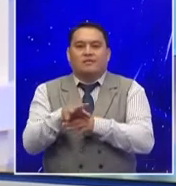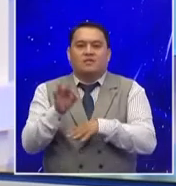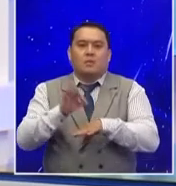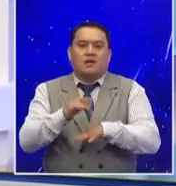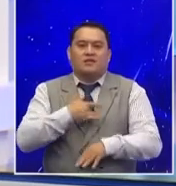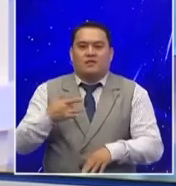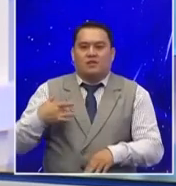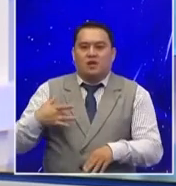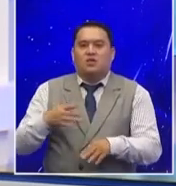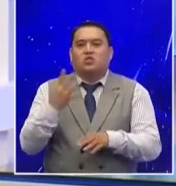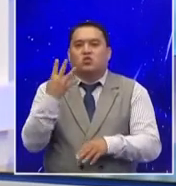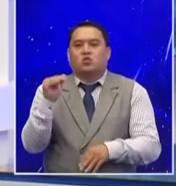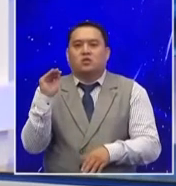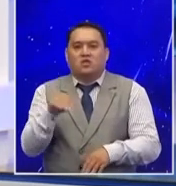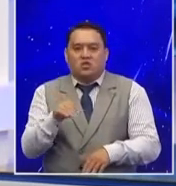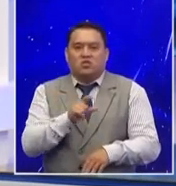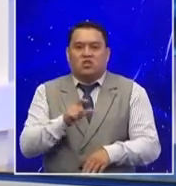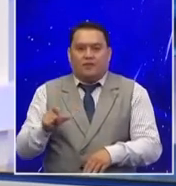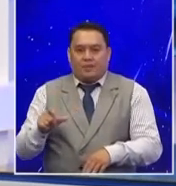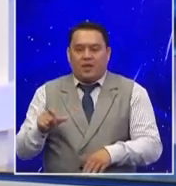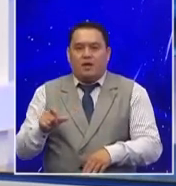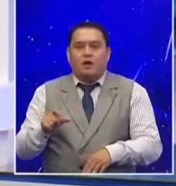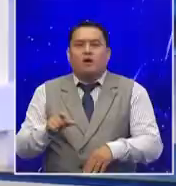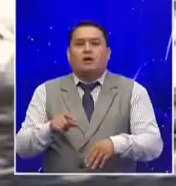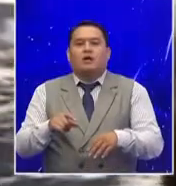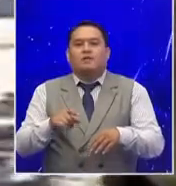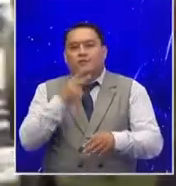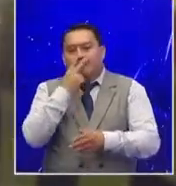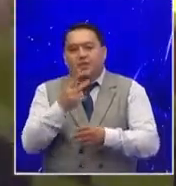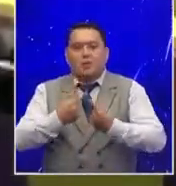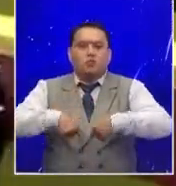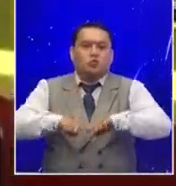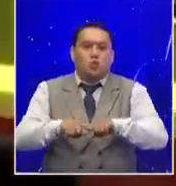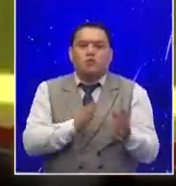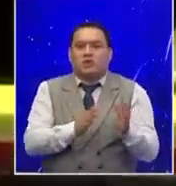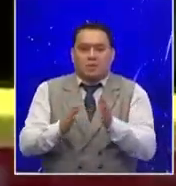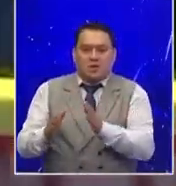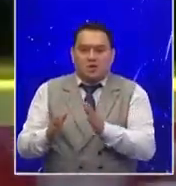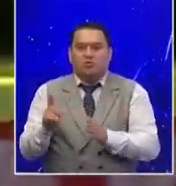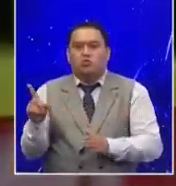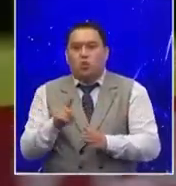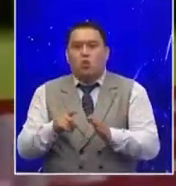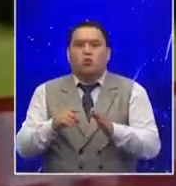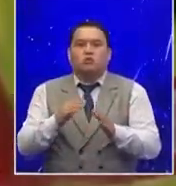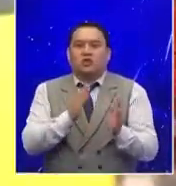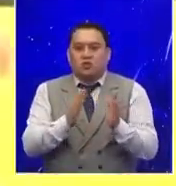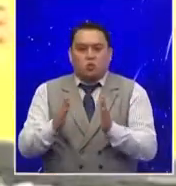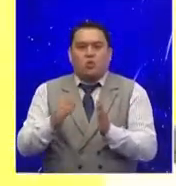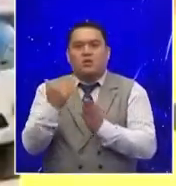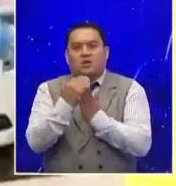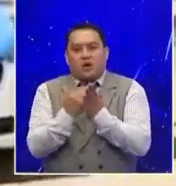пневмонией насчитывается более 4500. Как отметил глава ведомства, ситуация стабильная. Но, несмотря на утешительную